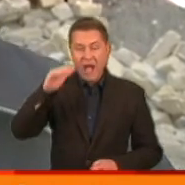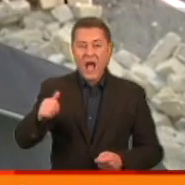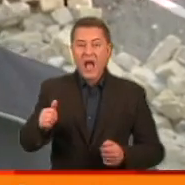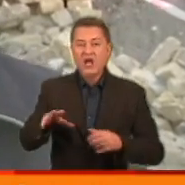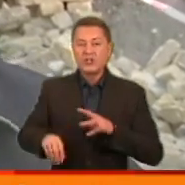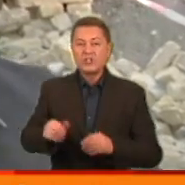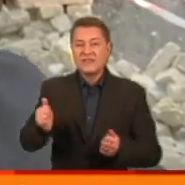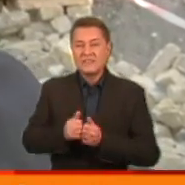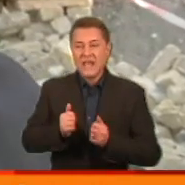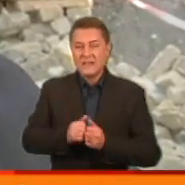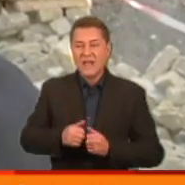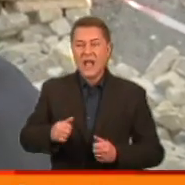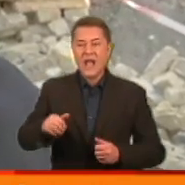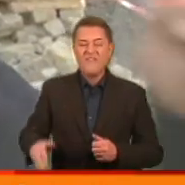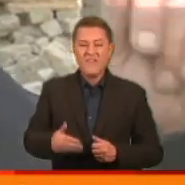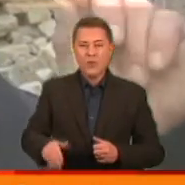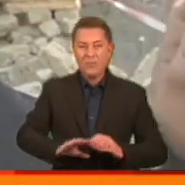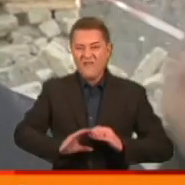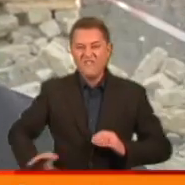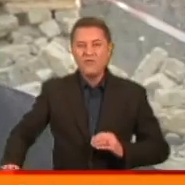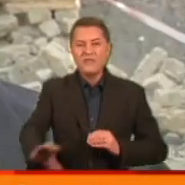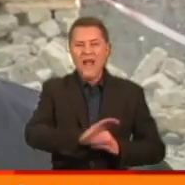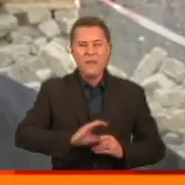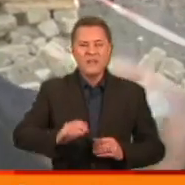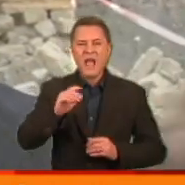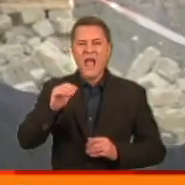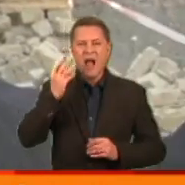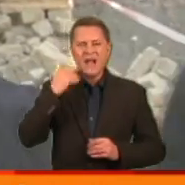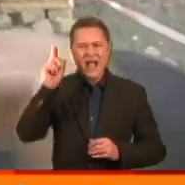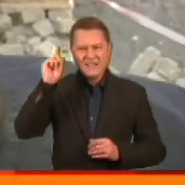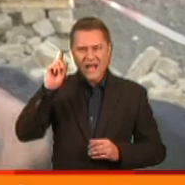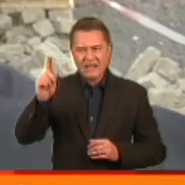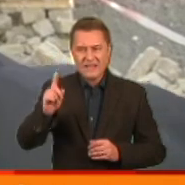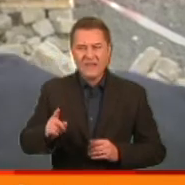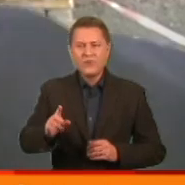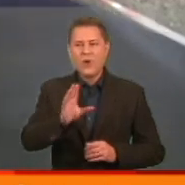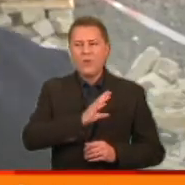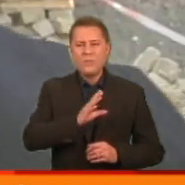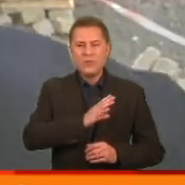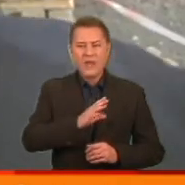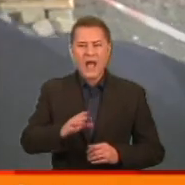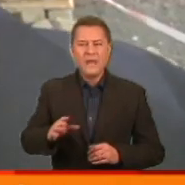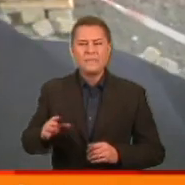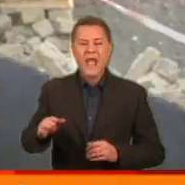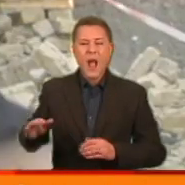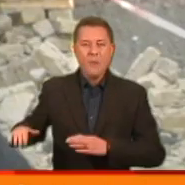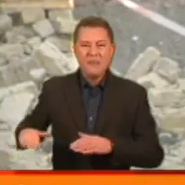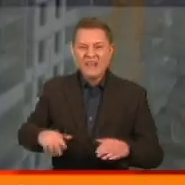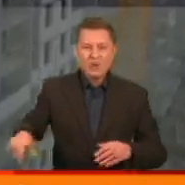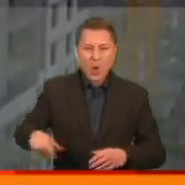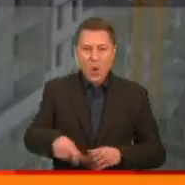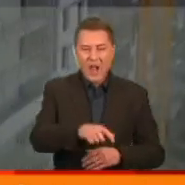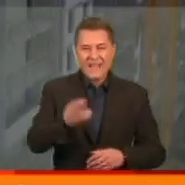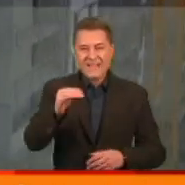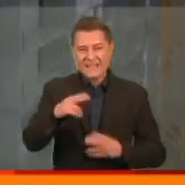собі фундамент, викопав якор. Тут коли-то давно судоходна була притока Дніпра.